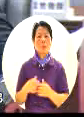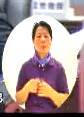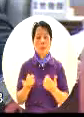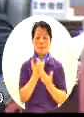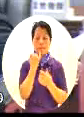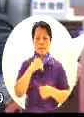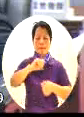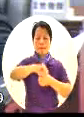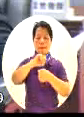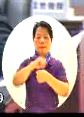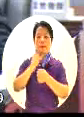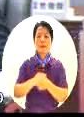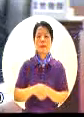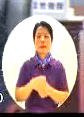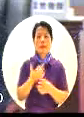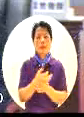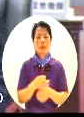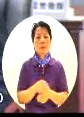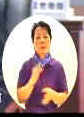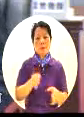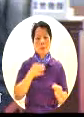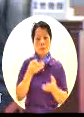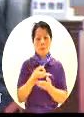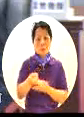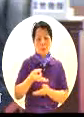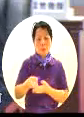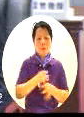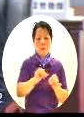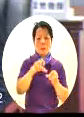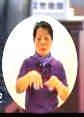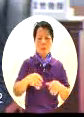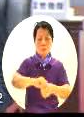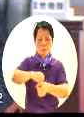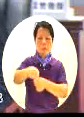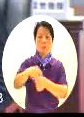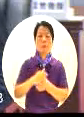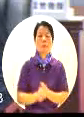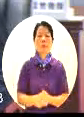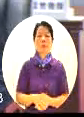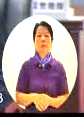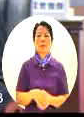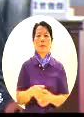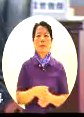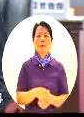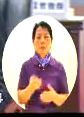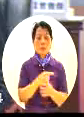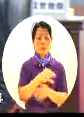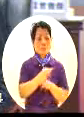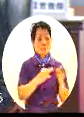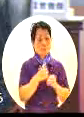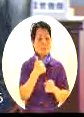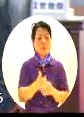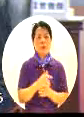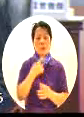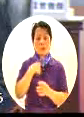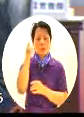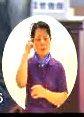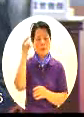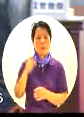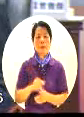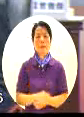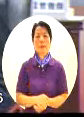增加一些缴费的地点啦齁啊，也是说齁，想讲行李非常好，所以我认为